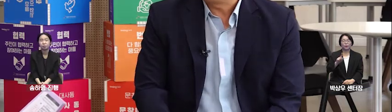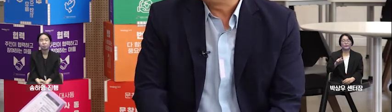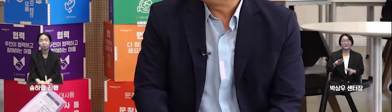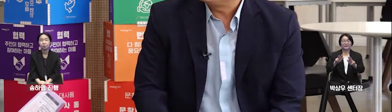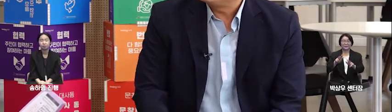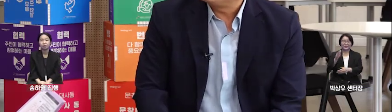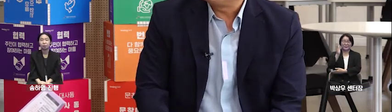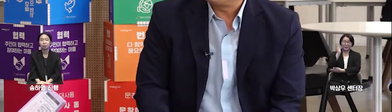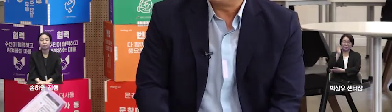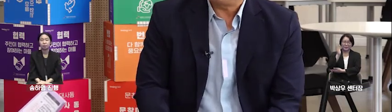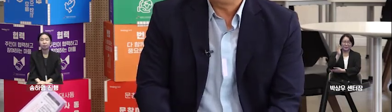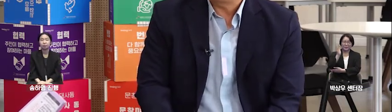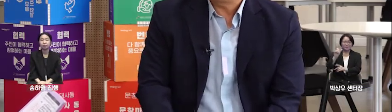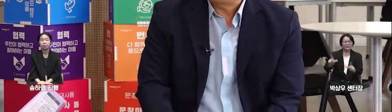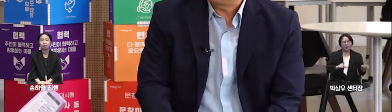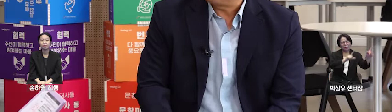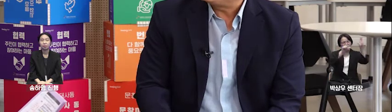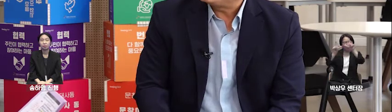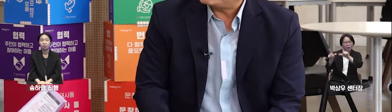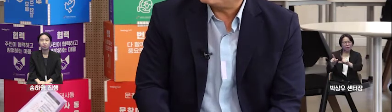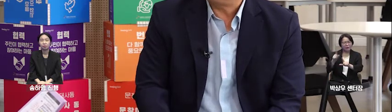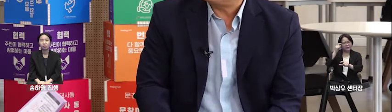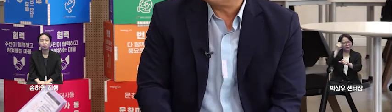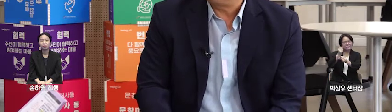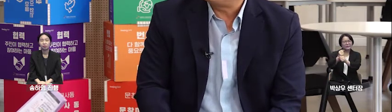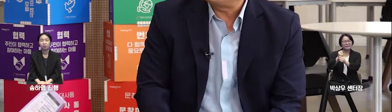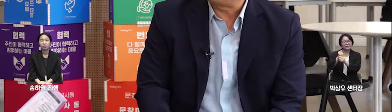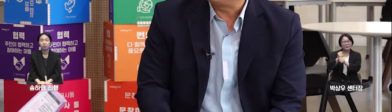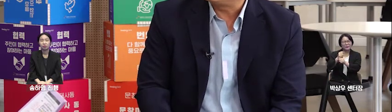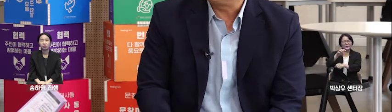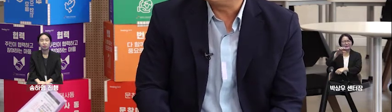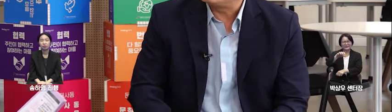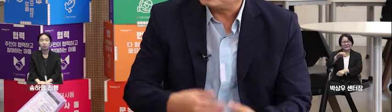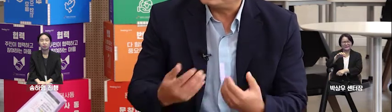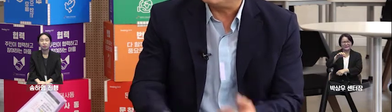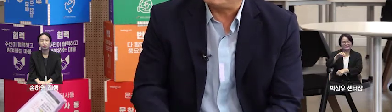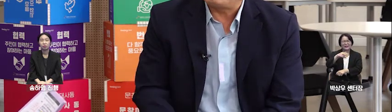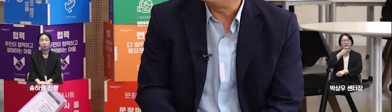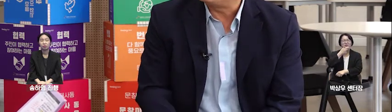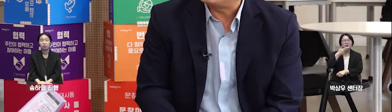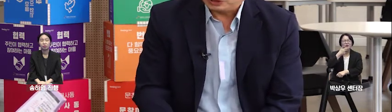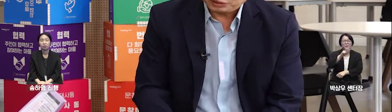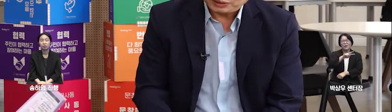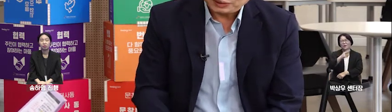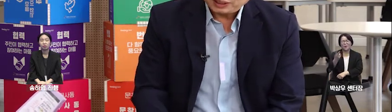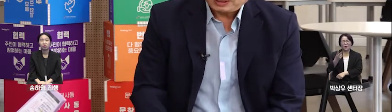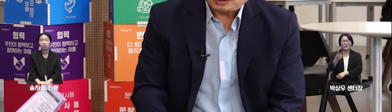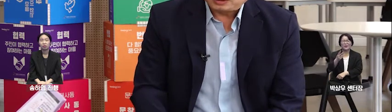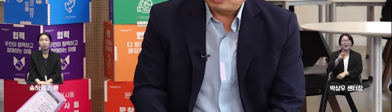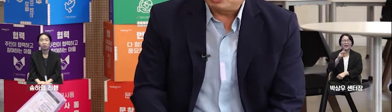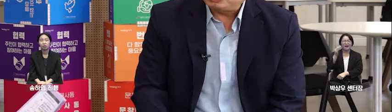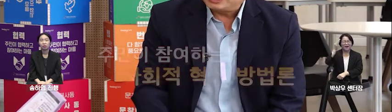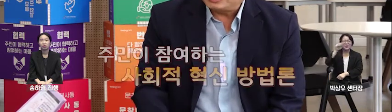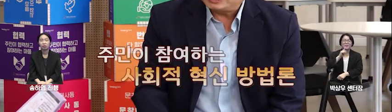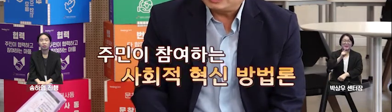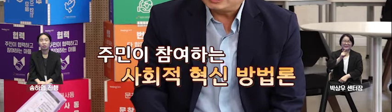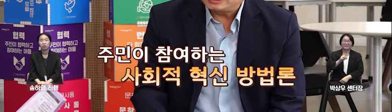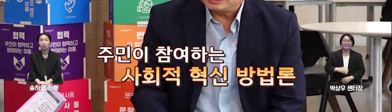전에 말씀하신 대로요. 생활 실험실이 가장 가까운 그 번역이고요. 어떻게